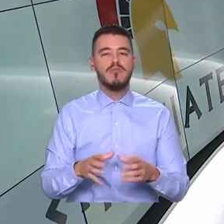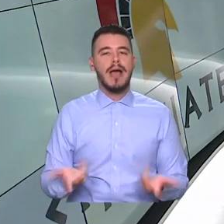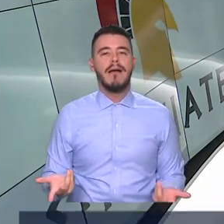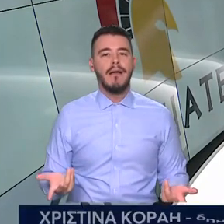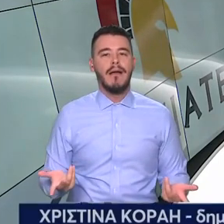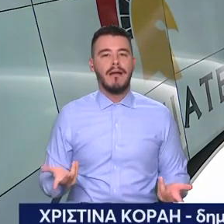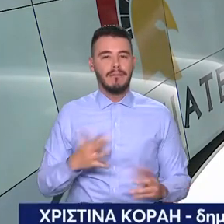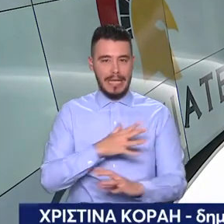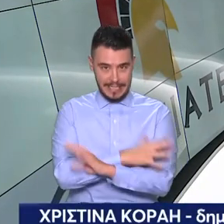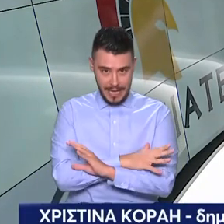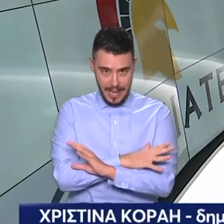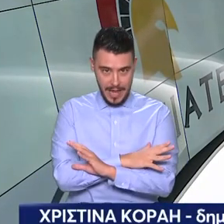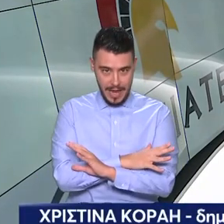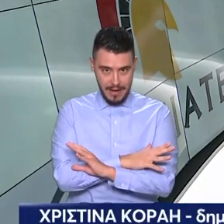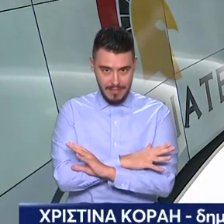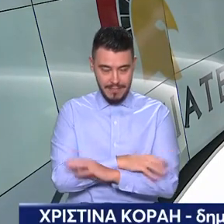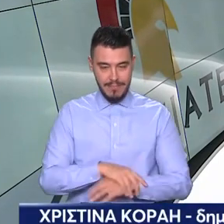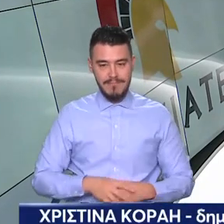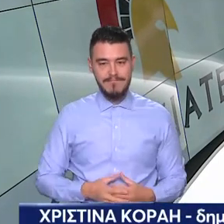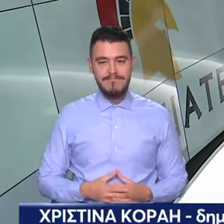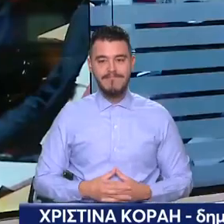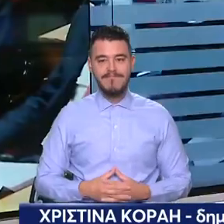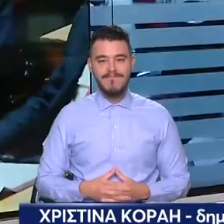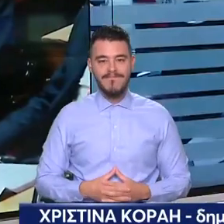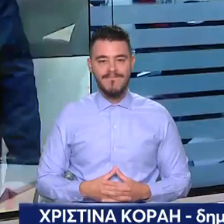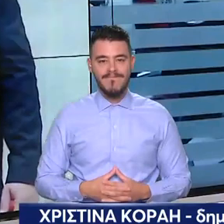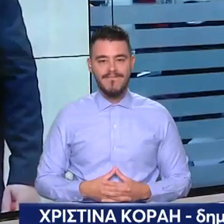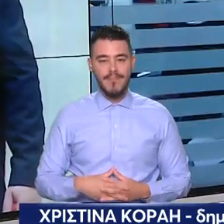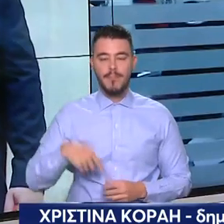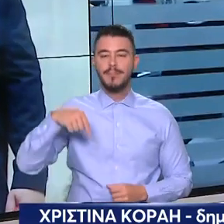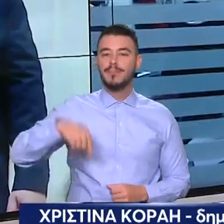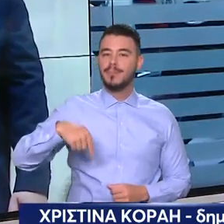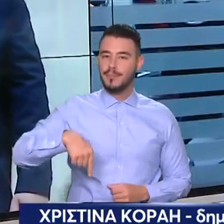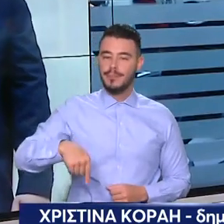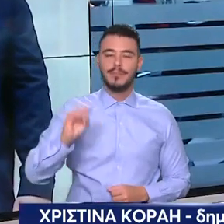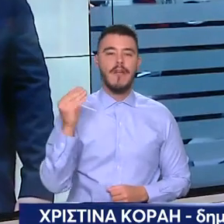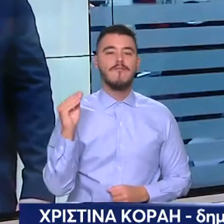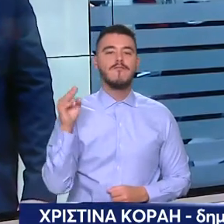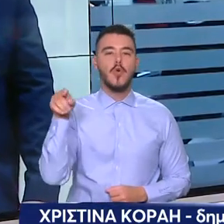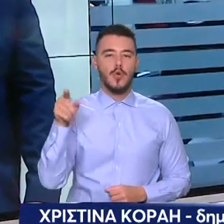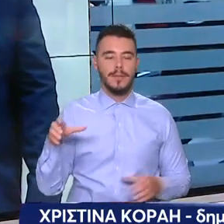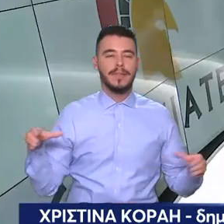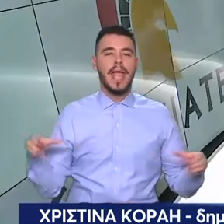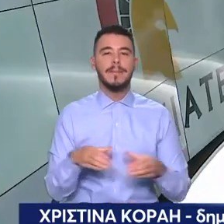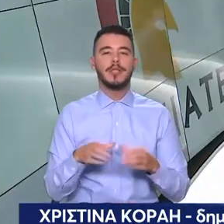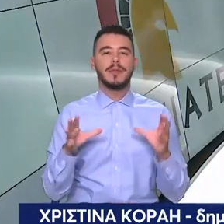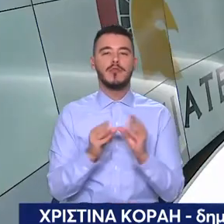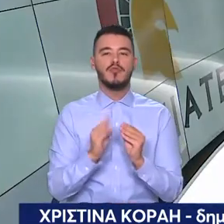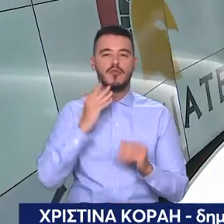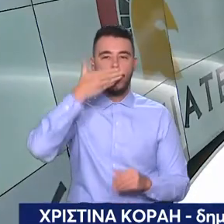Κανονικά με τον νόμο. Σήμερα συνεδρίασε η Επιτροπή Δεοντολογίας της Βουλής προκειμένου